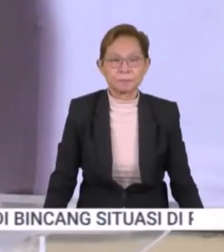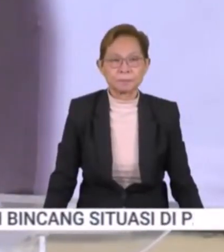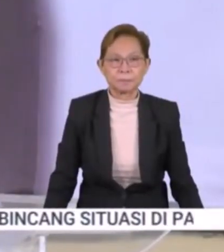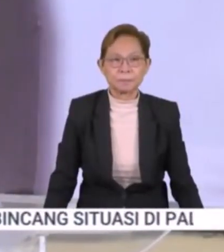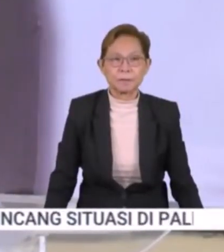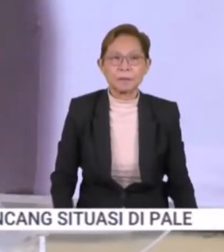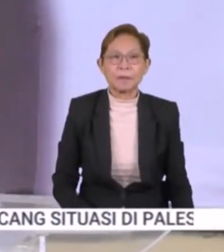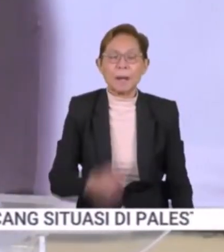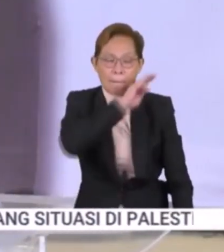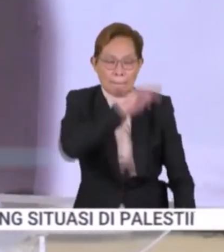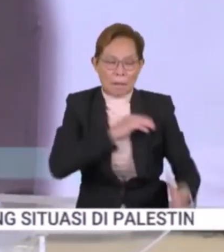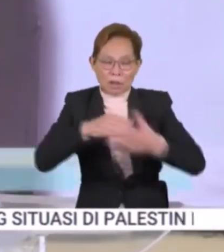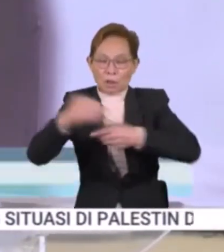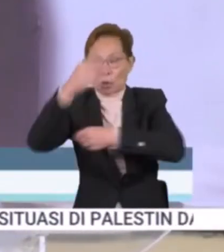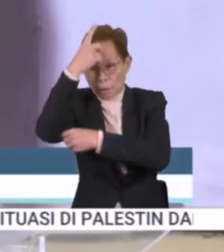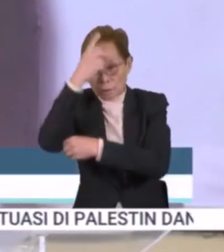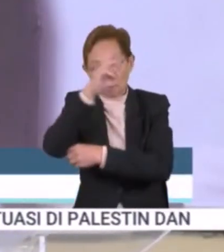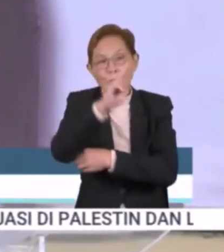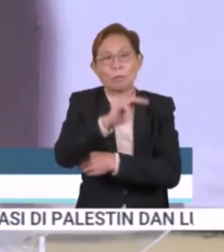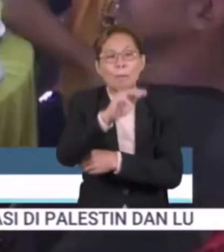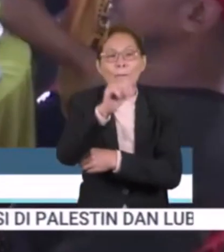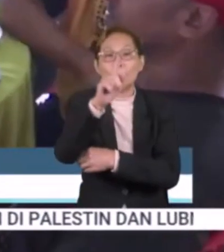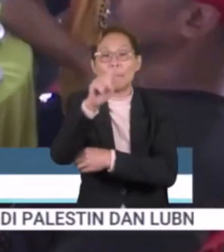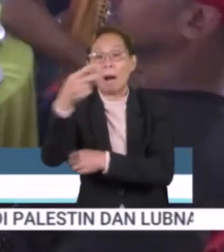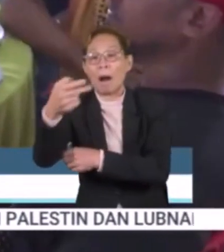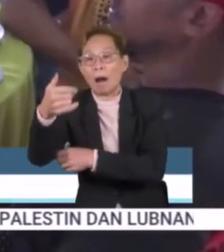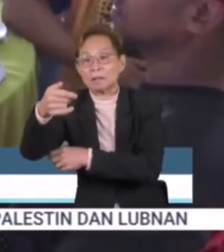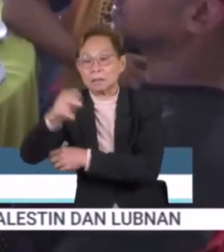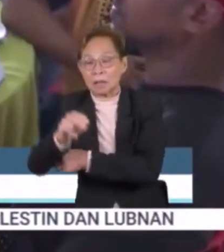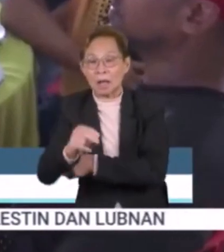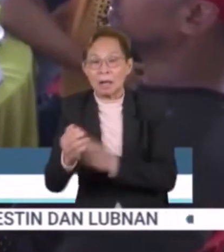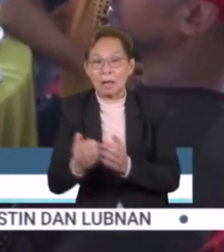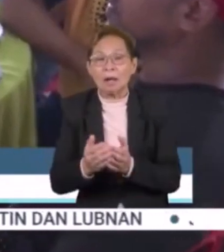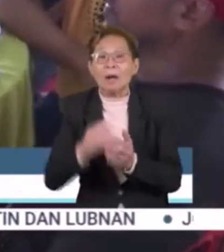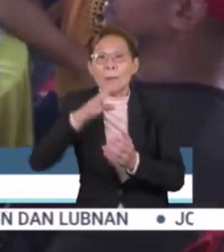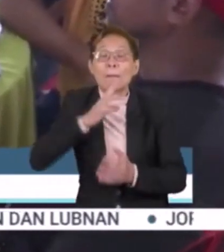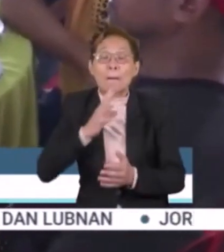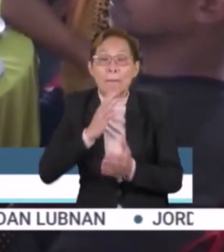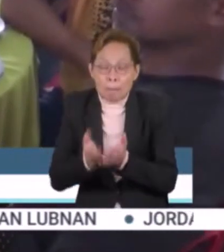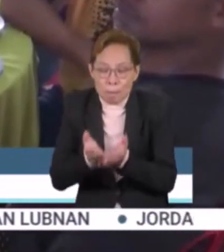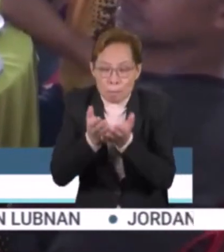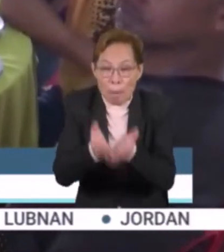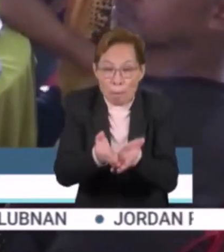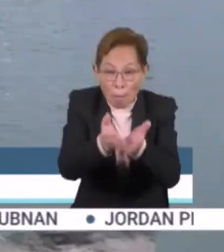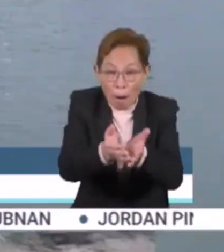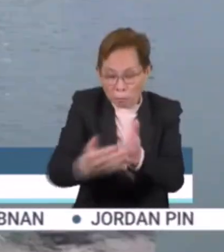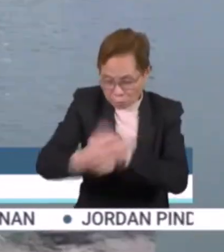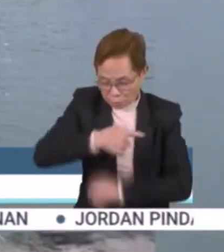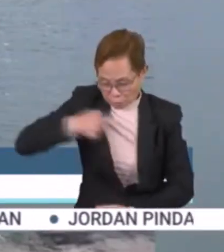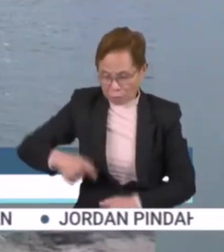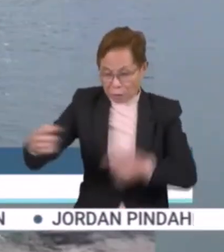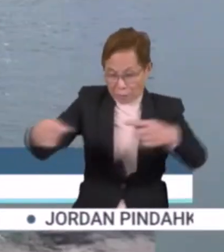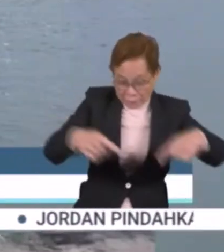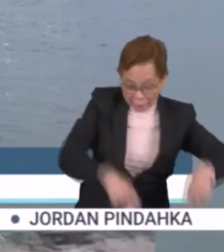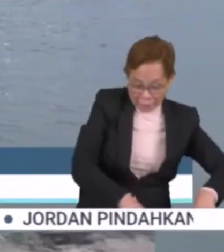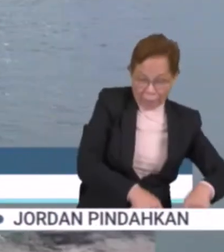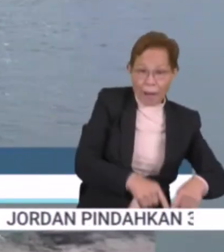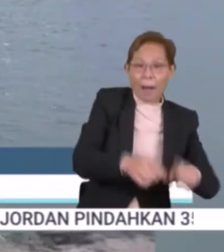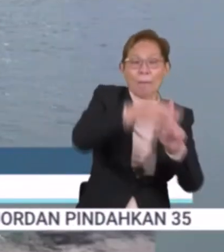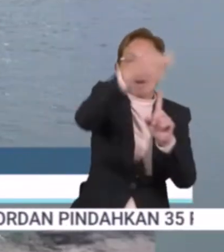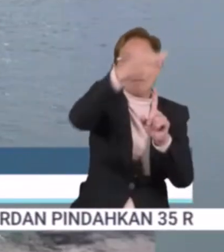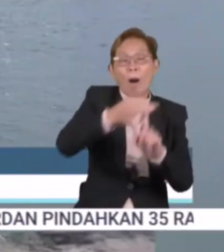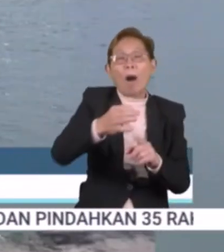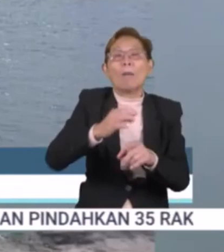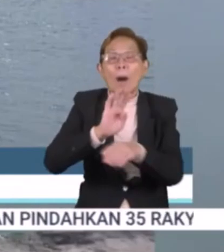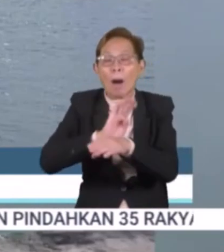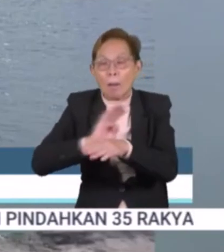sementara itu jelas menteri luar Datuk Seri Mohamad Hassan kunjungan kapal tentera Cina ke Pelabuhan Pulau Pinang perkara biasa dalam hubungan diplomatik dua